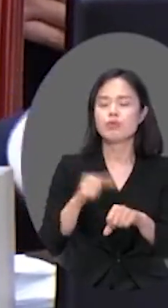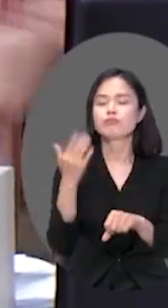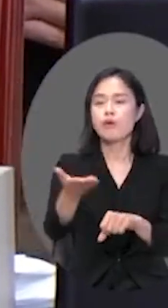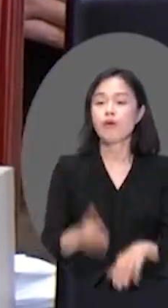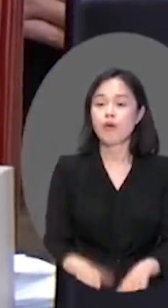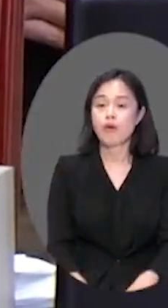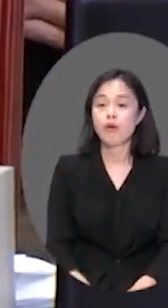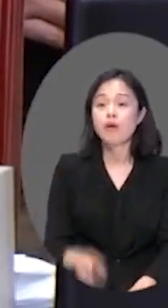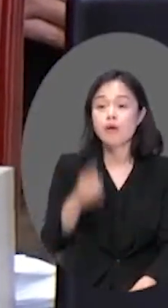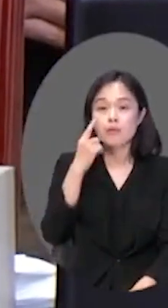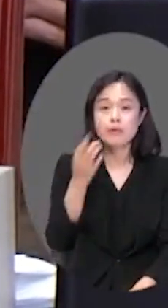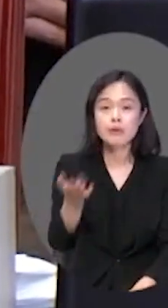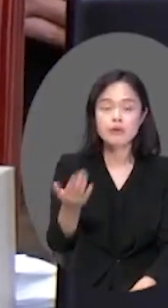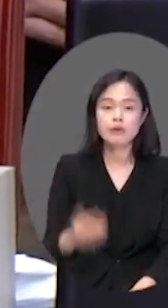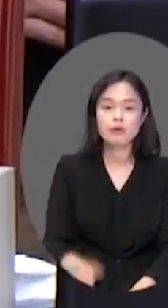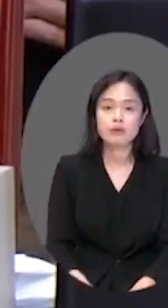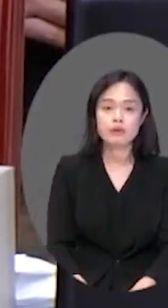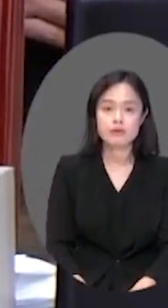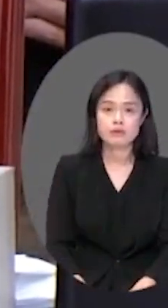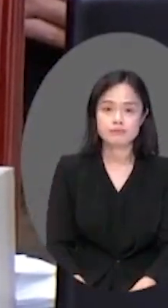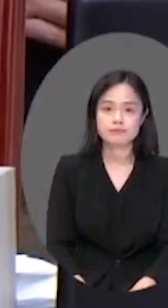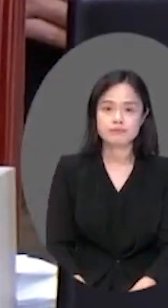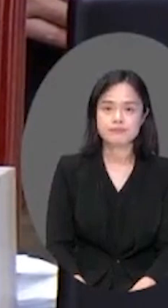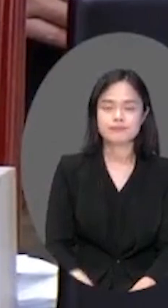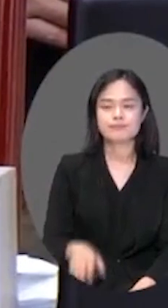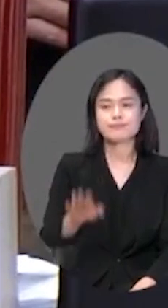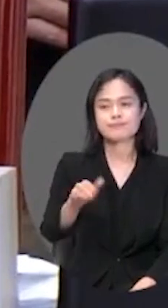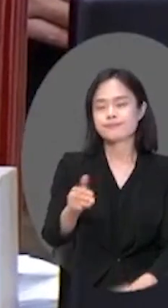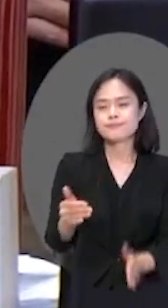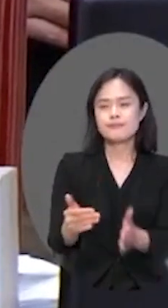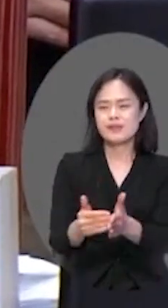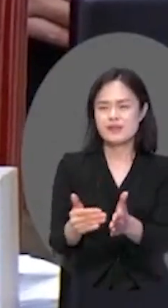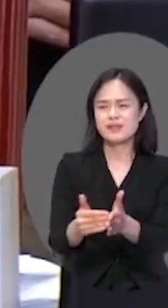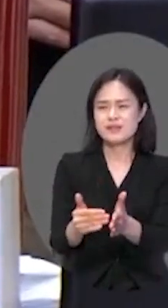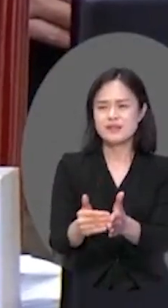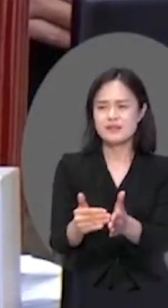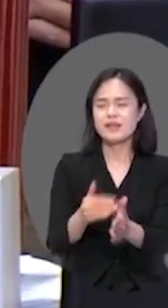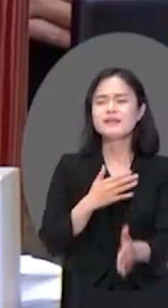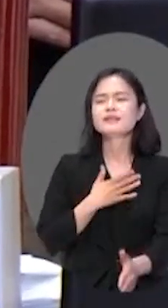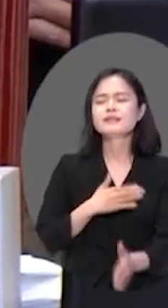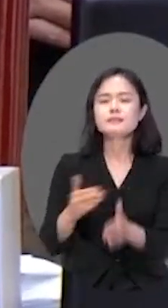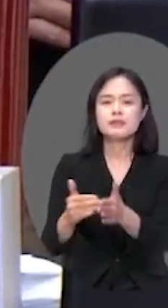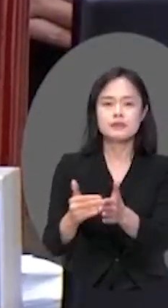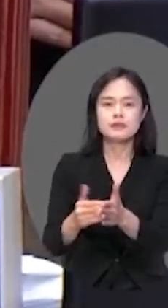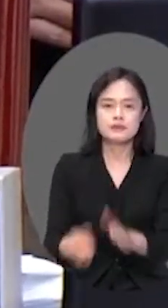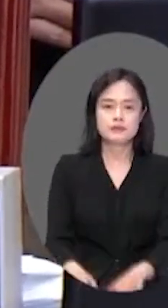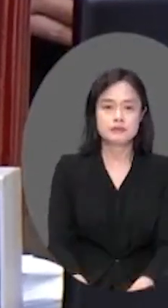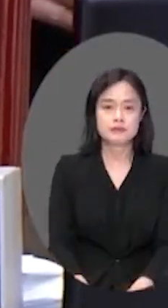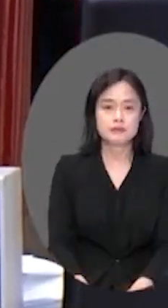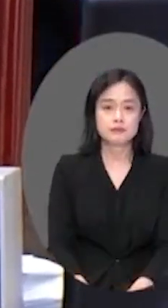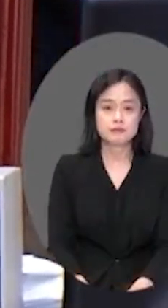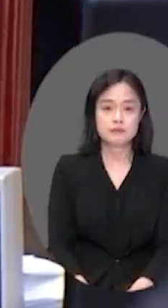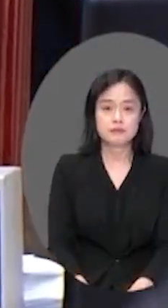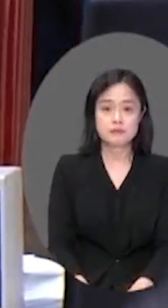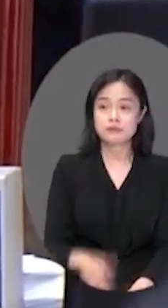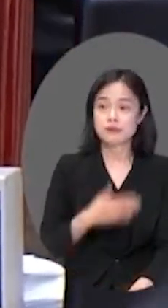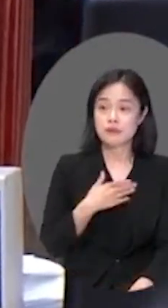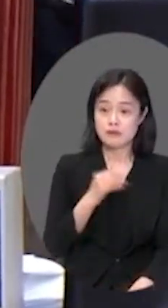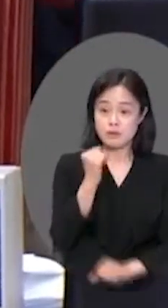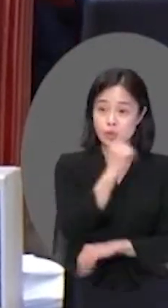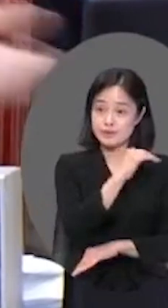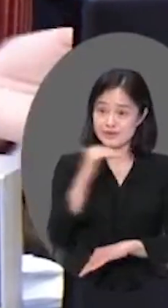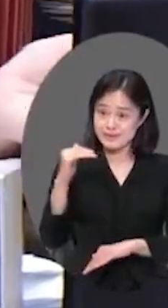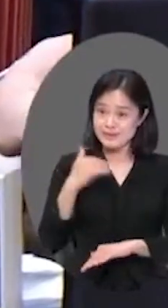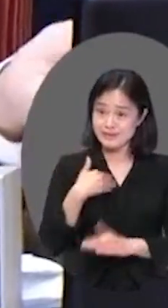때 안 했습니다. 그만하시고요. 알아들었고. 네, 이 제안 제가 했다고 치겠습니다. 왜냐하면 왜